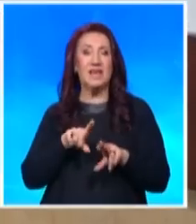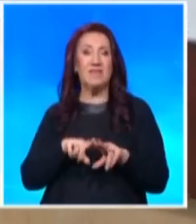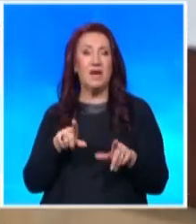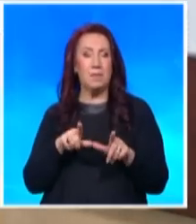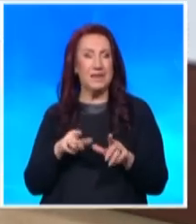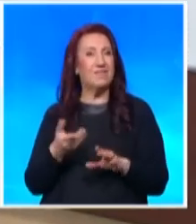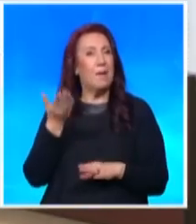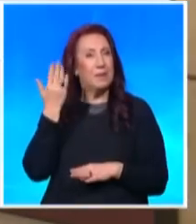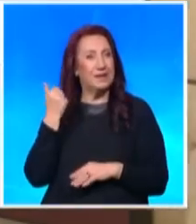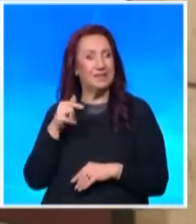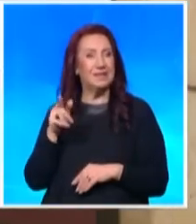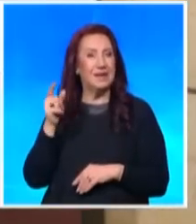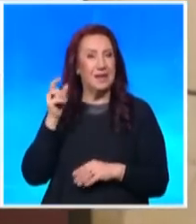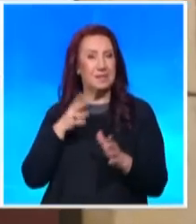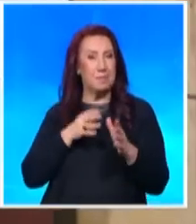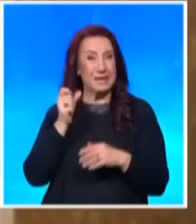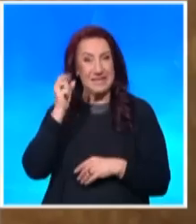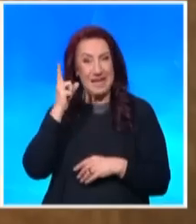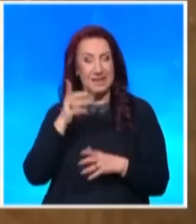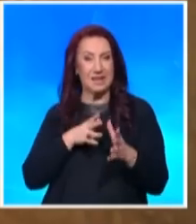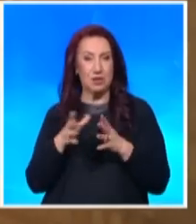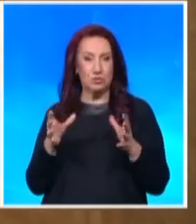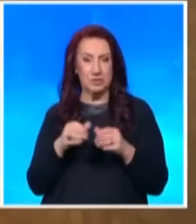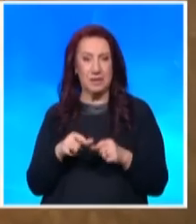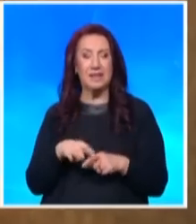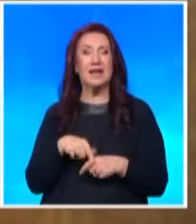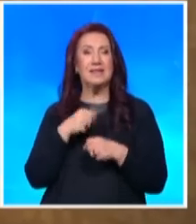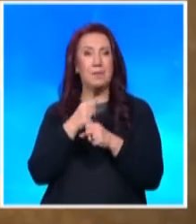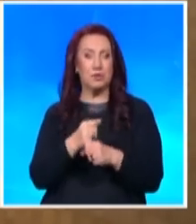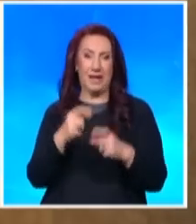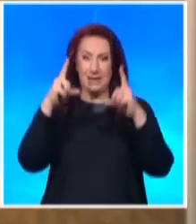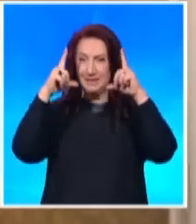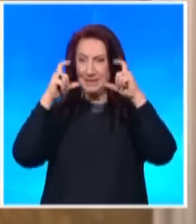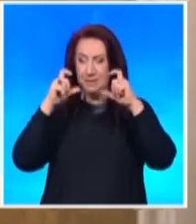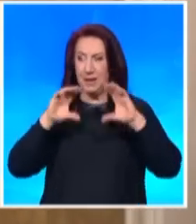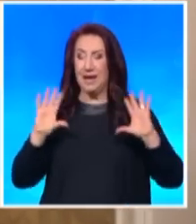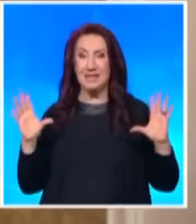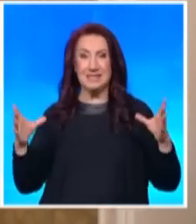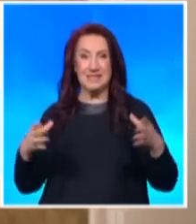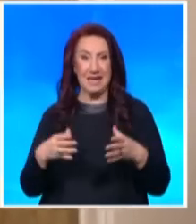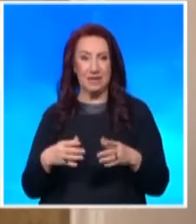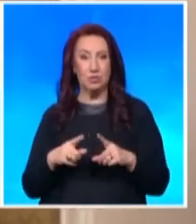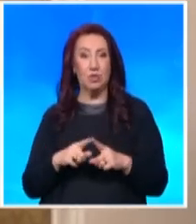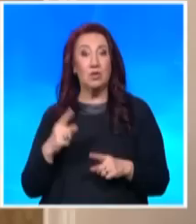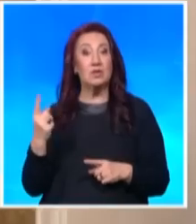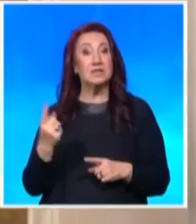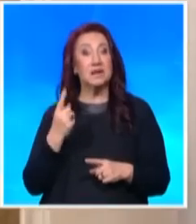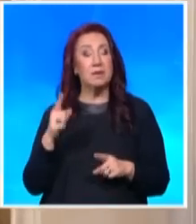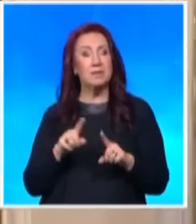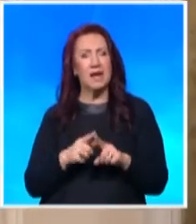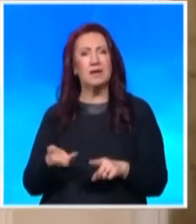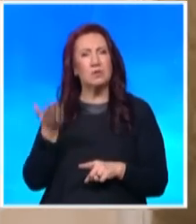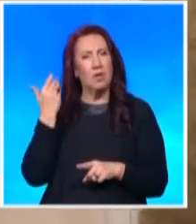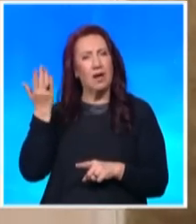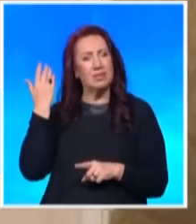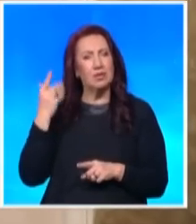това. Депутатите си взеха довиждане, като се снимаха заедно, но за първи път го направиха в стилистиката на своите